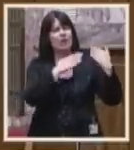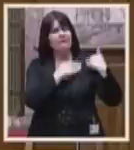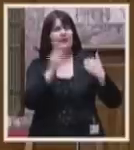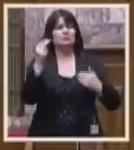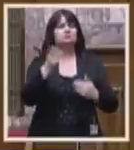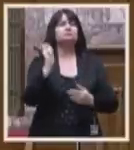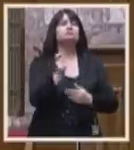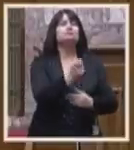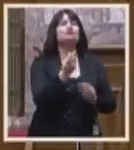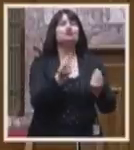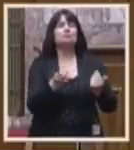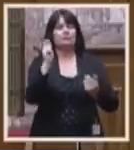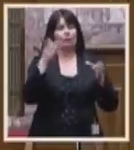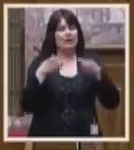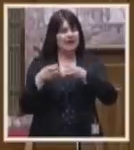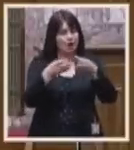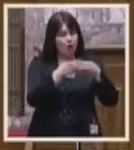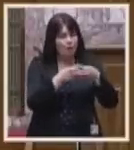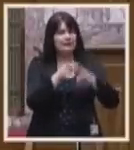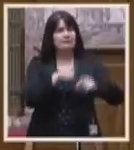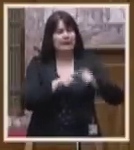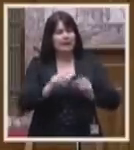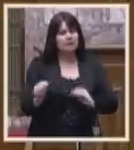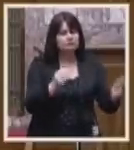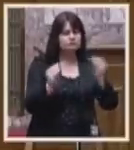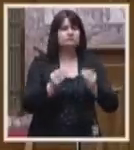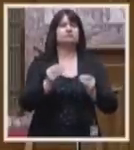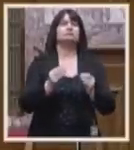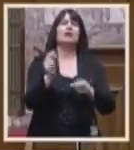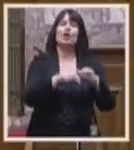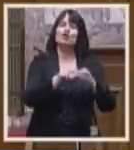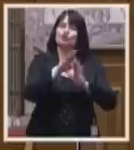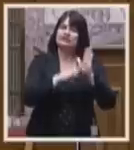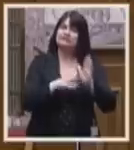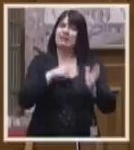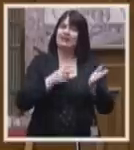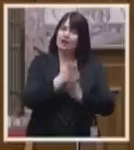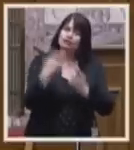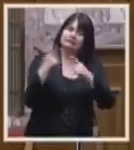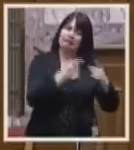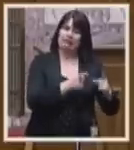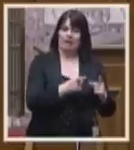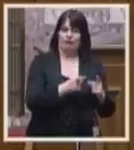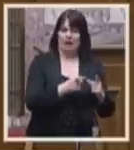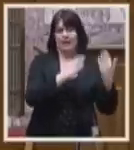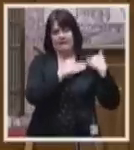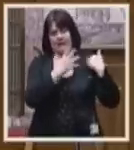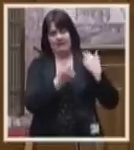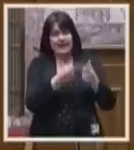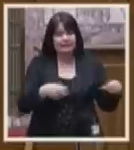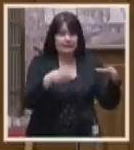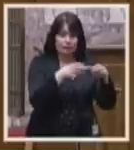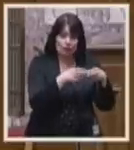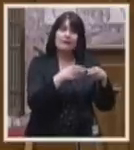των κομμάτων, τη θητεία εκλεγμένων αξιωματούχων, το εκλογικό σύστημα, τη δικαιοσύνη και πολλά άλλα τα οποία θα μας